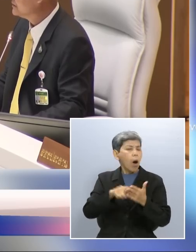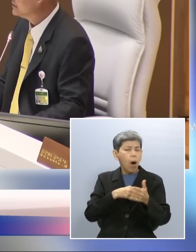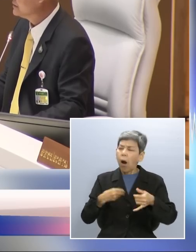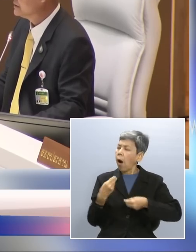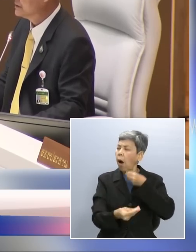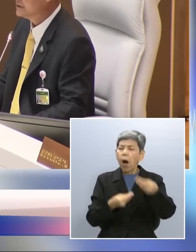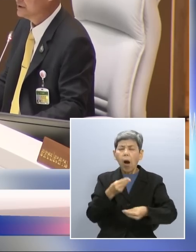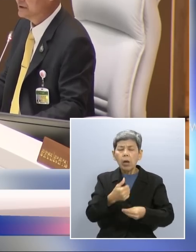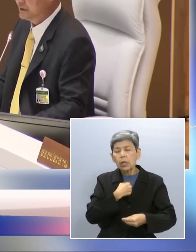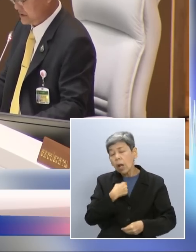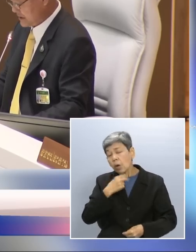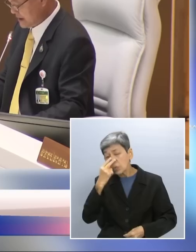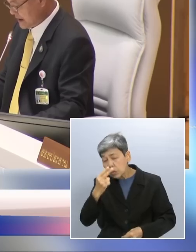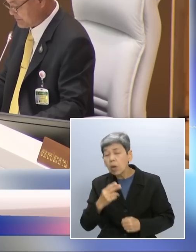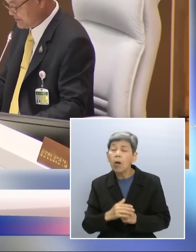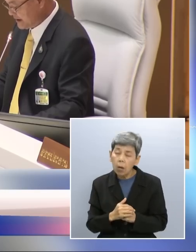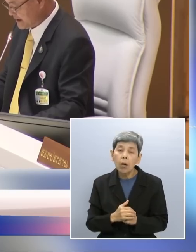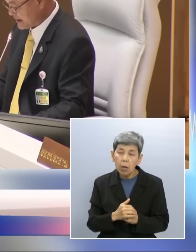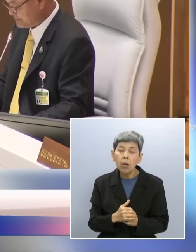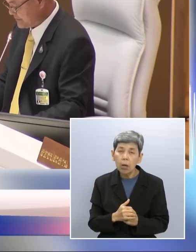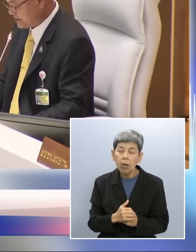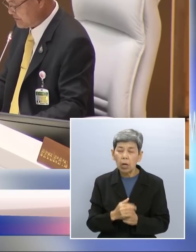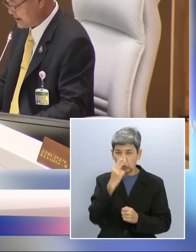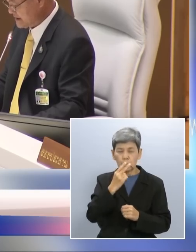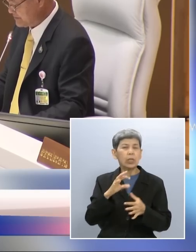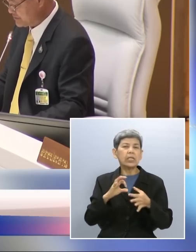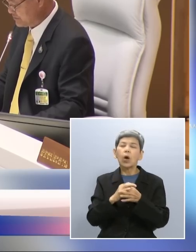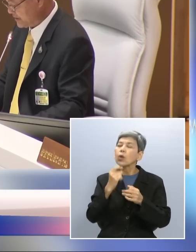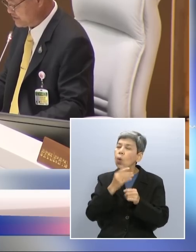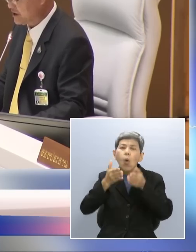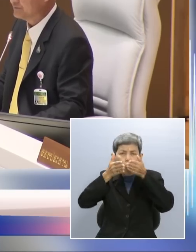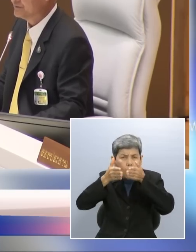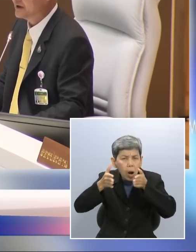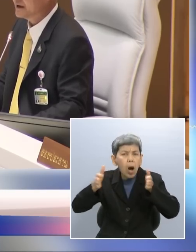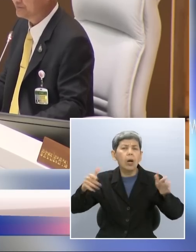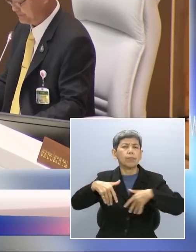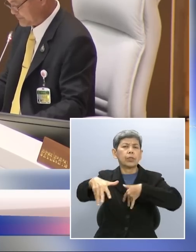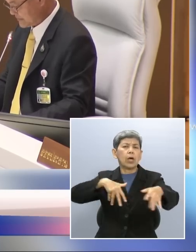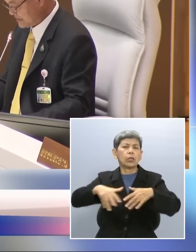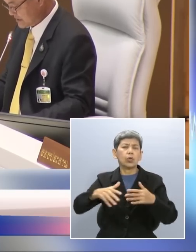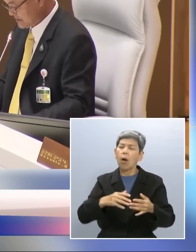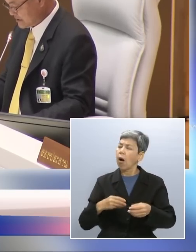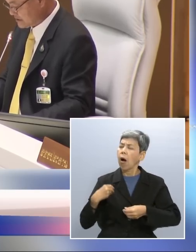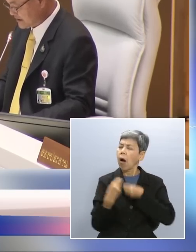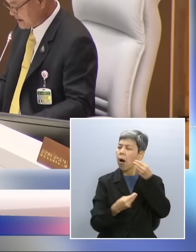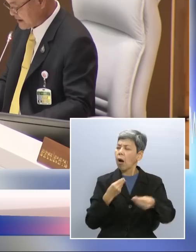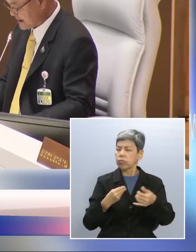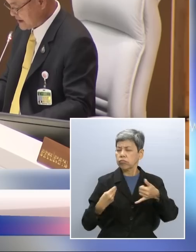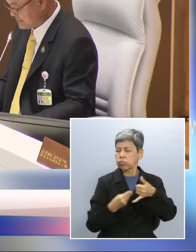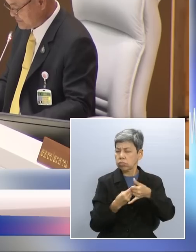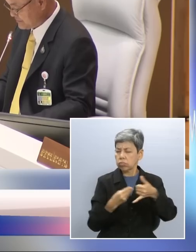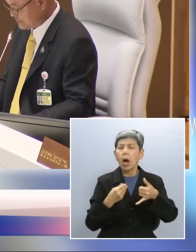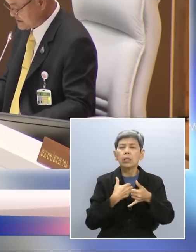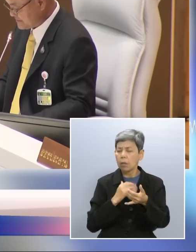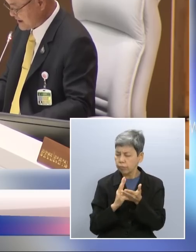มาซึ่งตรงนี้เนี่ยแน่นอนเป็นภาพรวมส่วนใหญ่ที่ประชาชนทั้งประเทศเขาลงคะแนนอยากเห็น